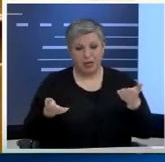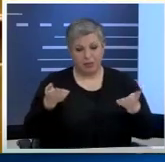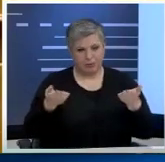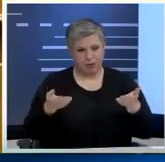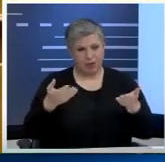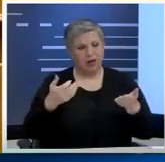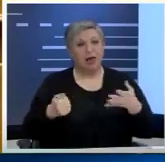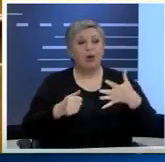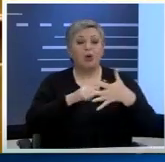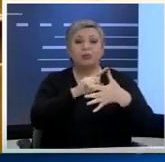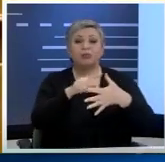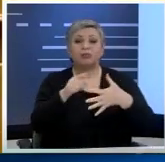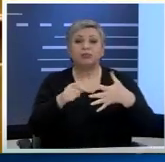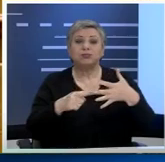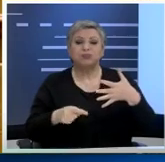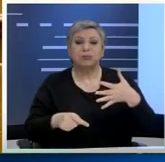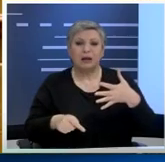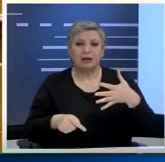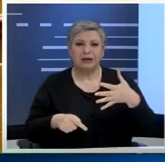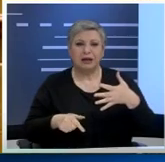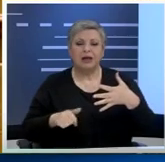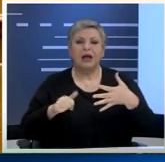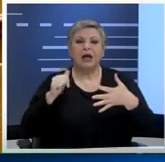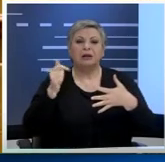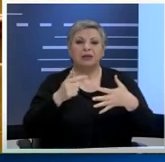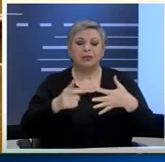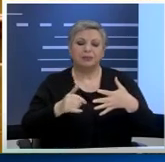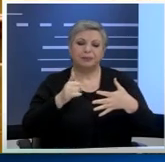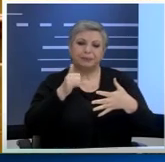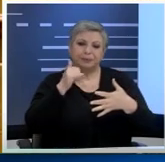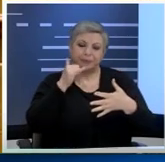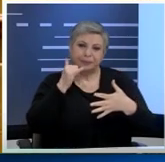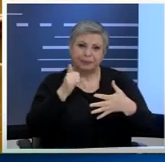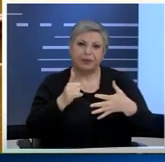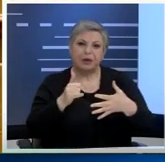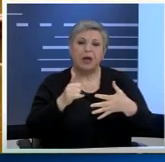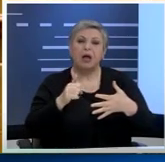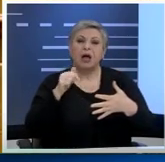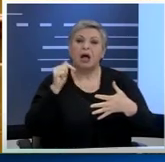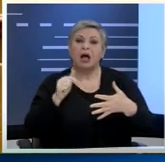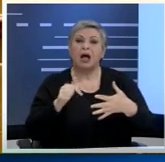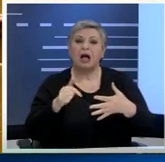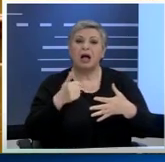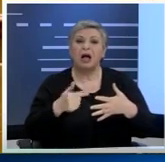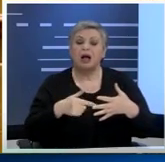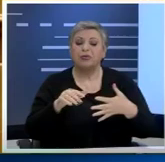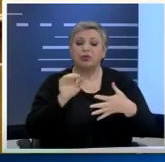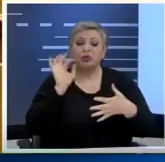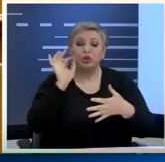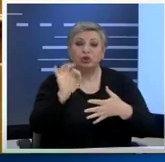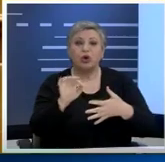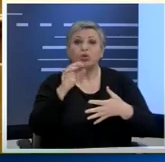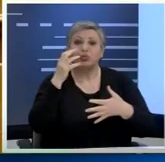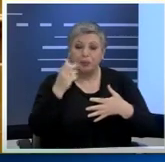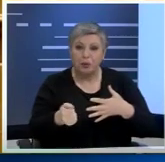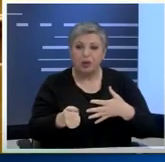5 εμβληματικές, μόνιμες, καλά στοχευμένες παρεμβάσεις που δεν υπήρχαν τότε και υπάρχουν